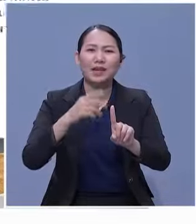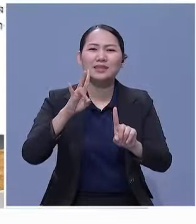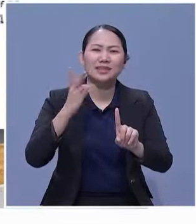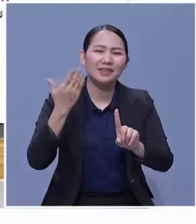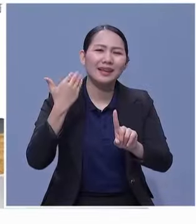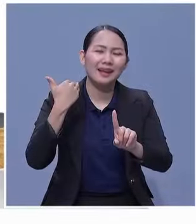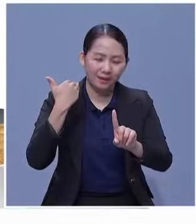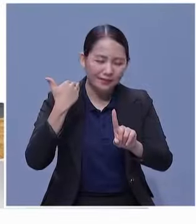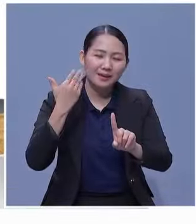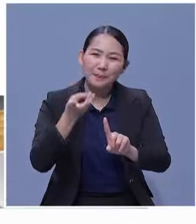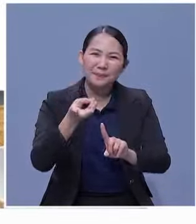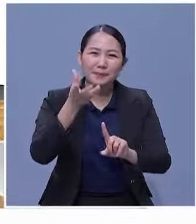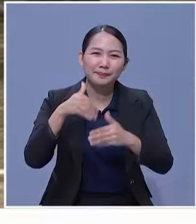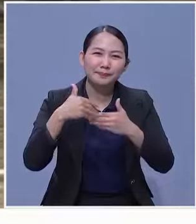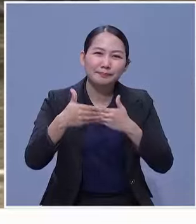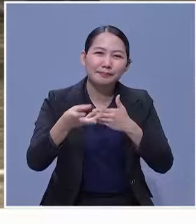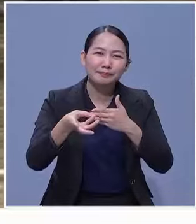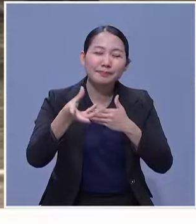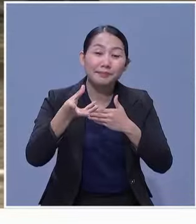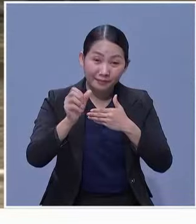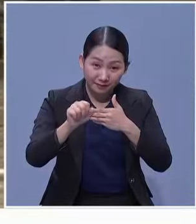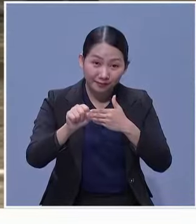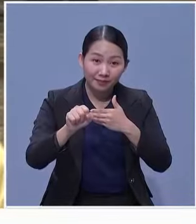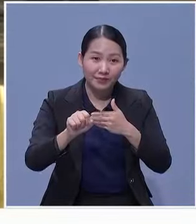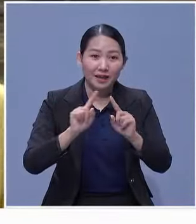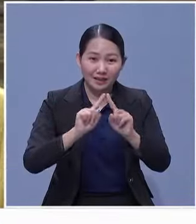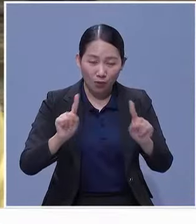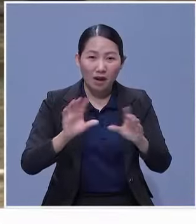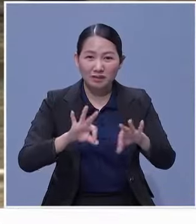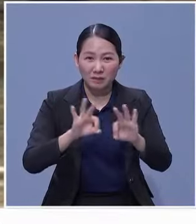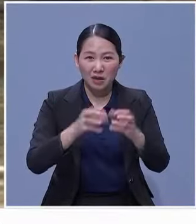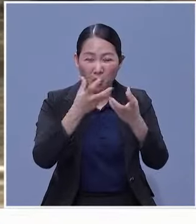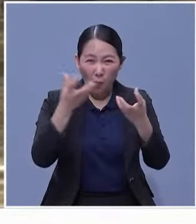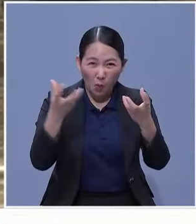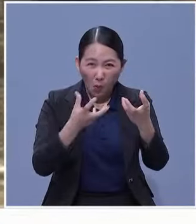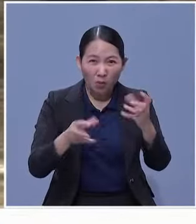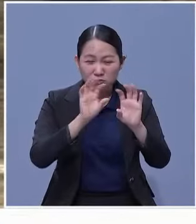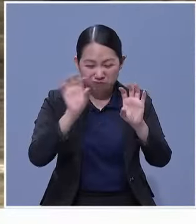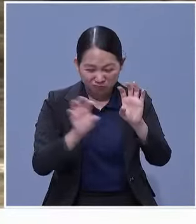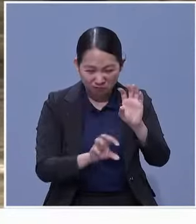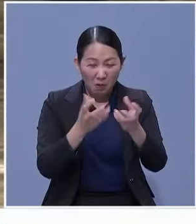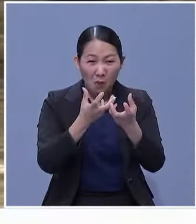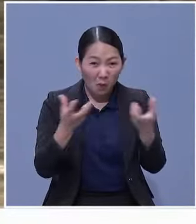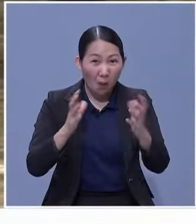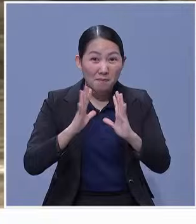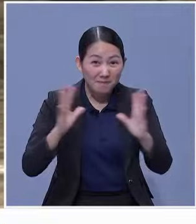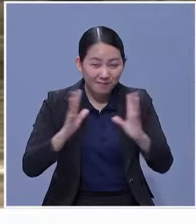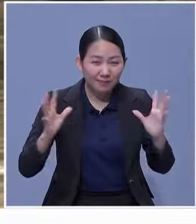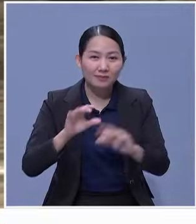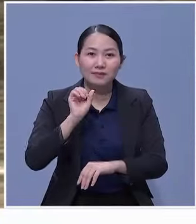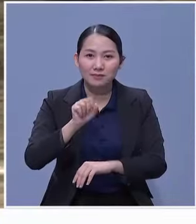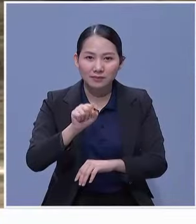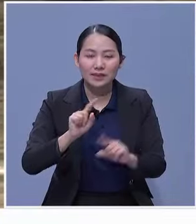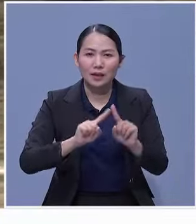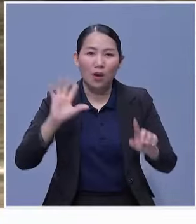แพลตฟอร์มเนี่ยมันมันเป็นอีกประเด็นหนึงนะครับเพราะว่าสินค้าข้างในนี่มันมีเยอะมากนะครับเพราะฉะนั้นจะไปเหมา